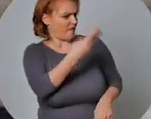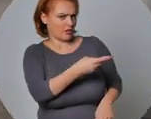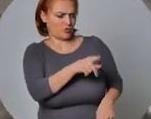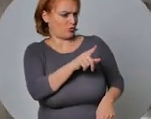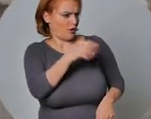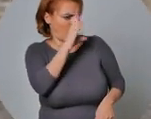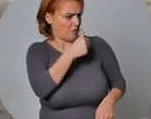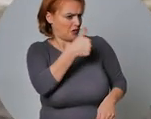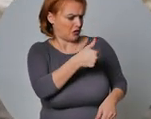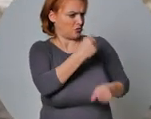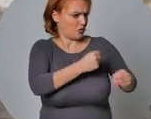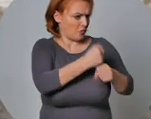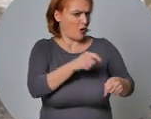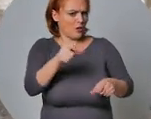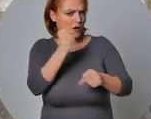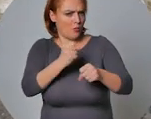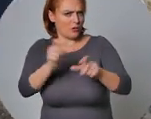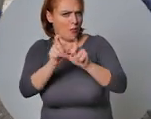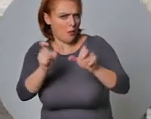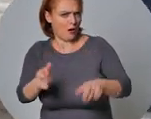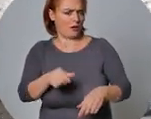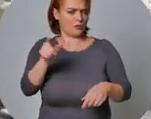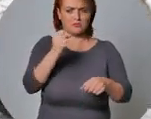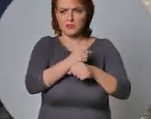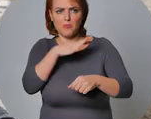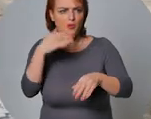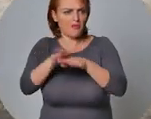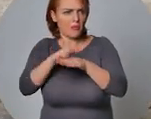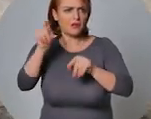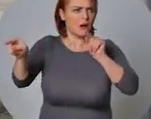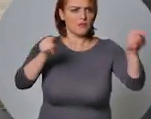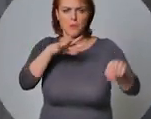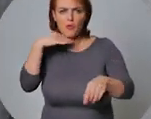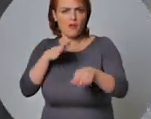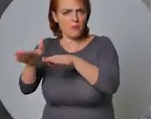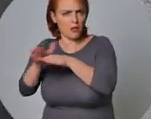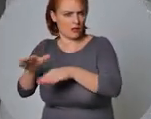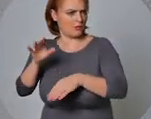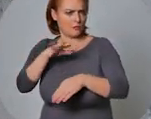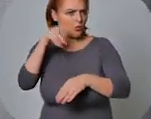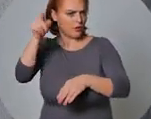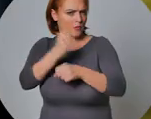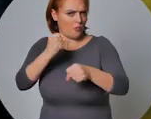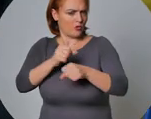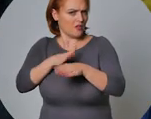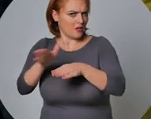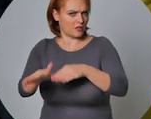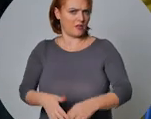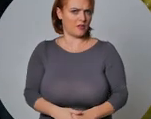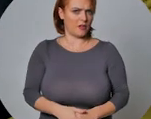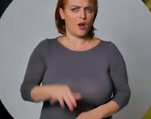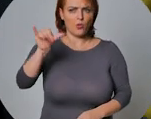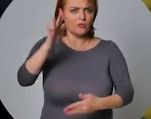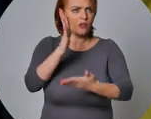la depozitul de produse alimentare, lucrează acolo, face, cum eu la dreptul la toate chestiile astea. Am restabilit capacitatea